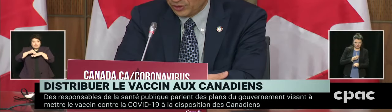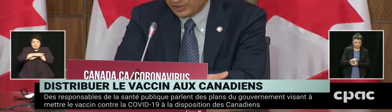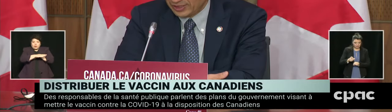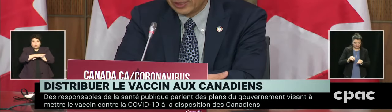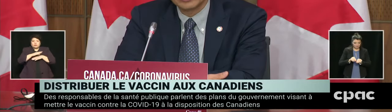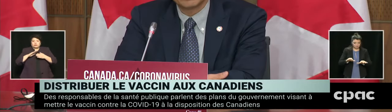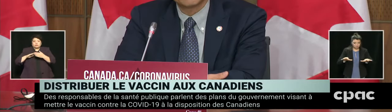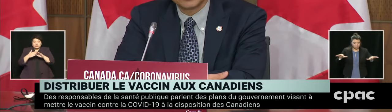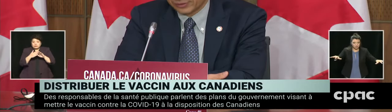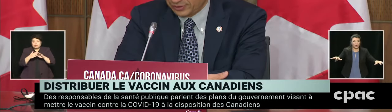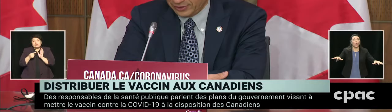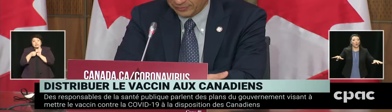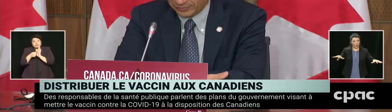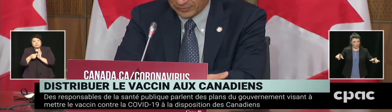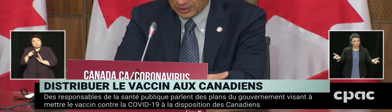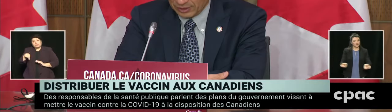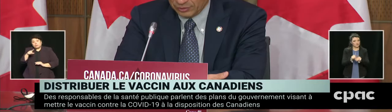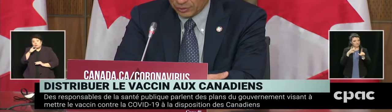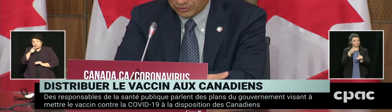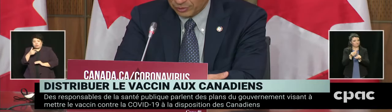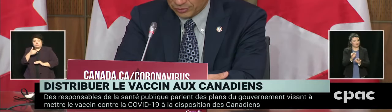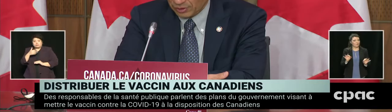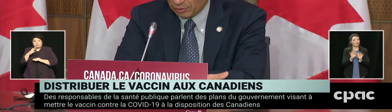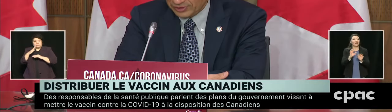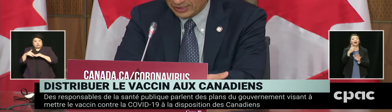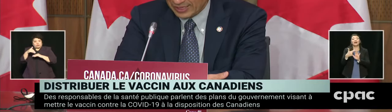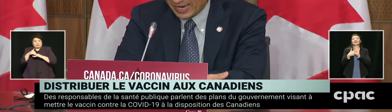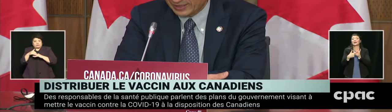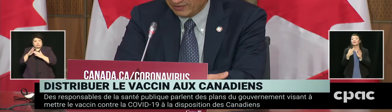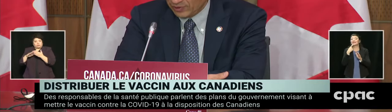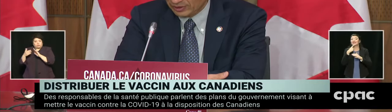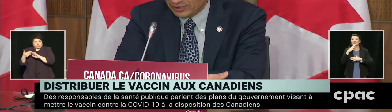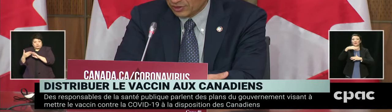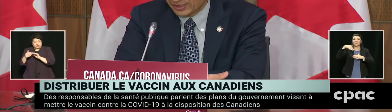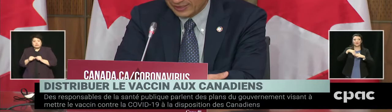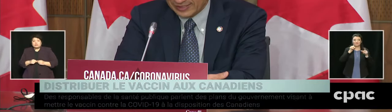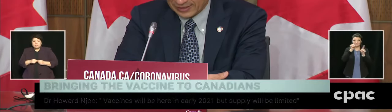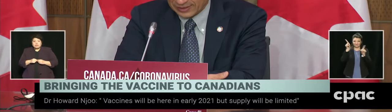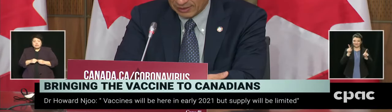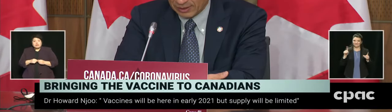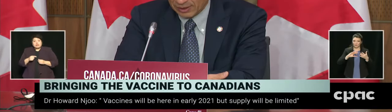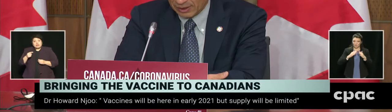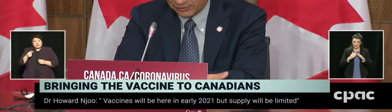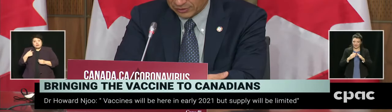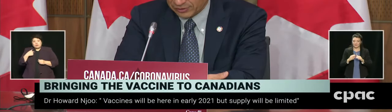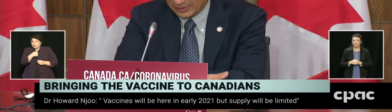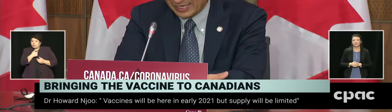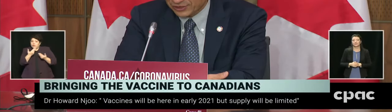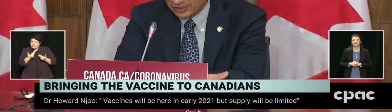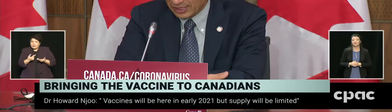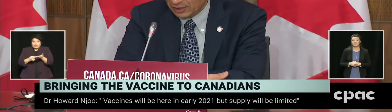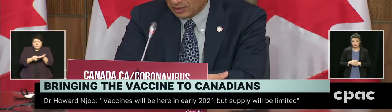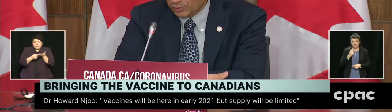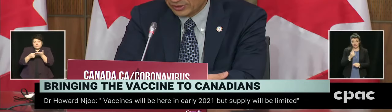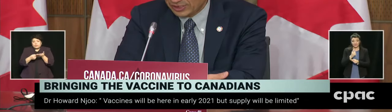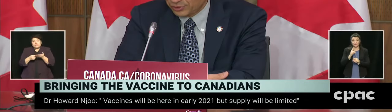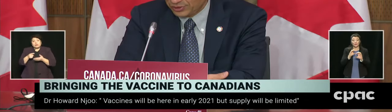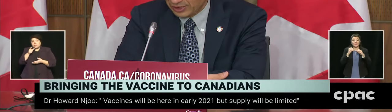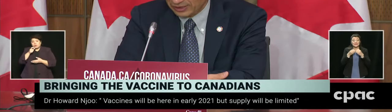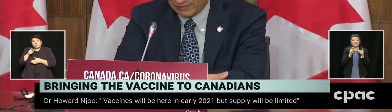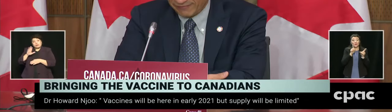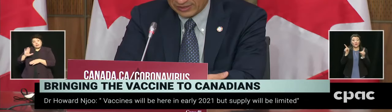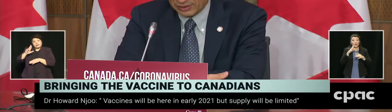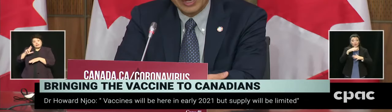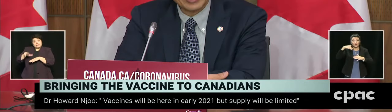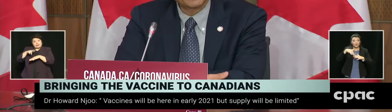des communautés autochtones. Nous consultons aussi activement les organisations autochtones nationales pour